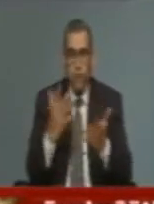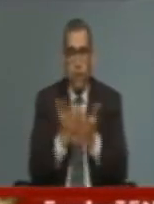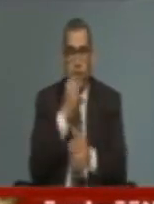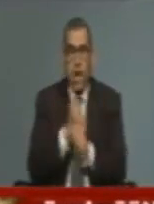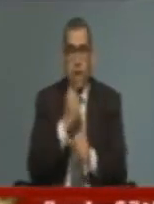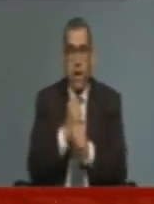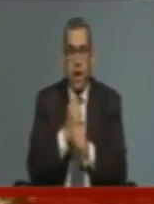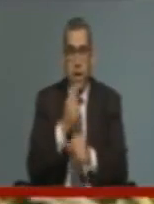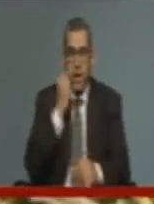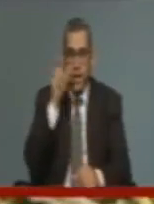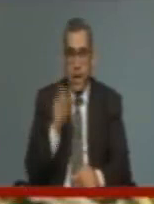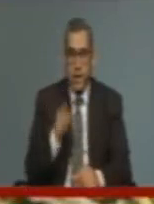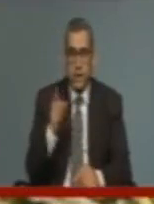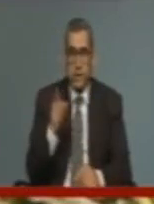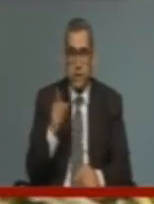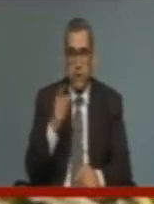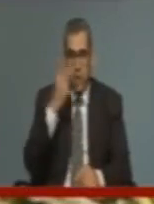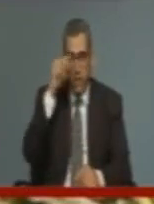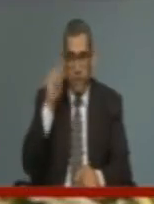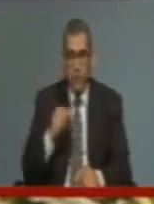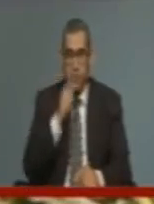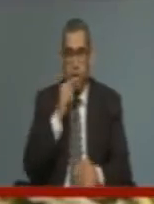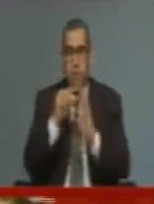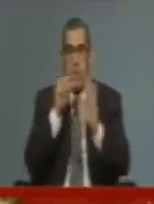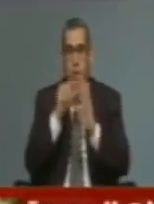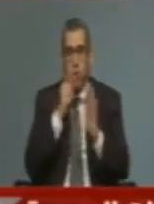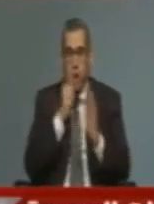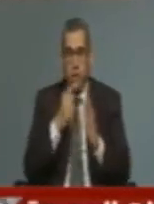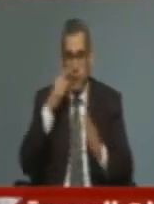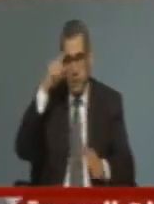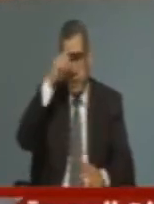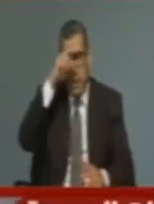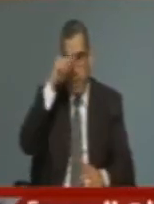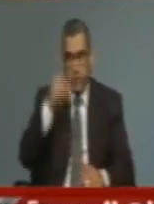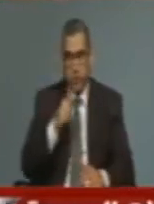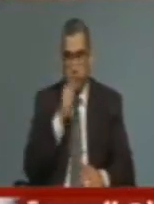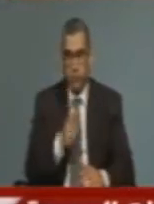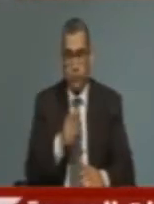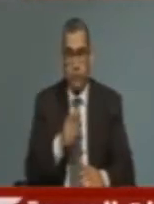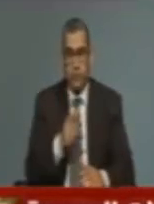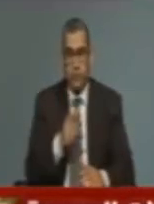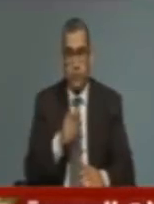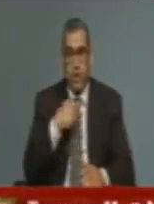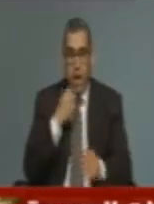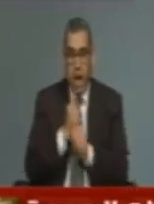للناس دون أن أدخل في موضوعات معقدة جدا جدا. لكن لو أنا النهاردة بعمل